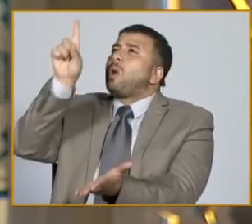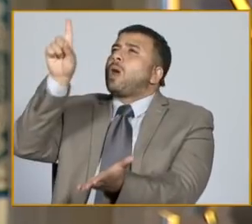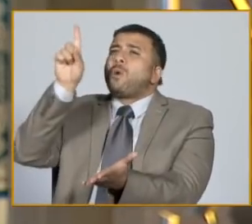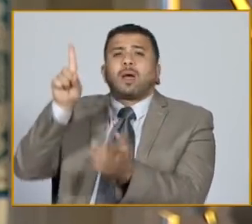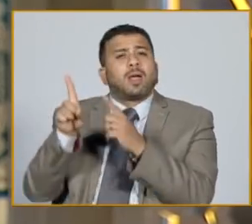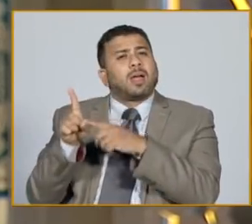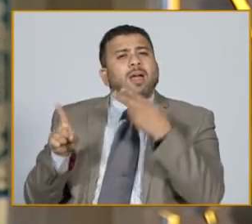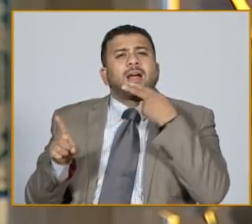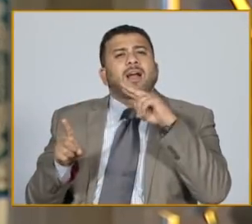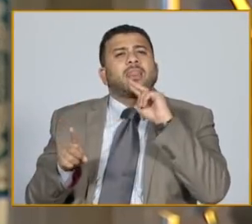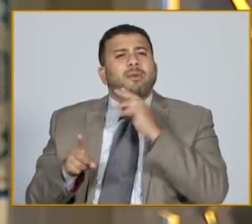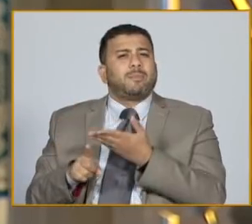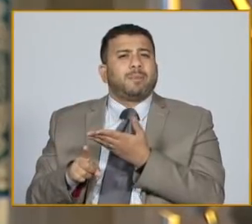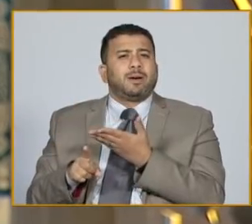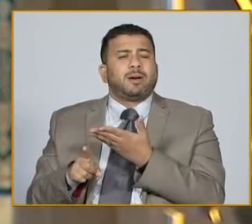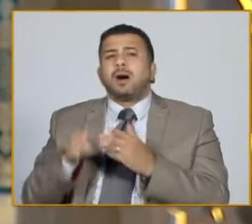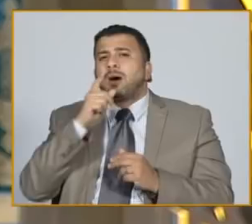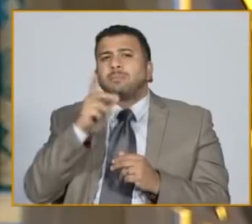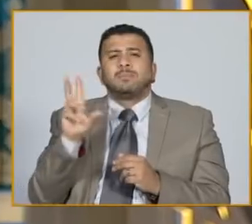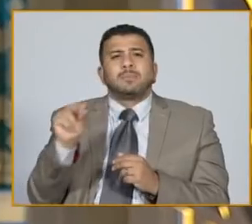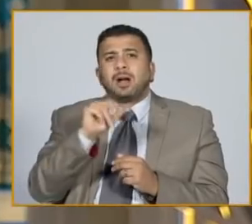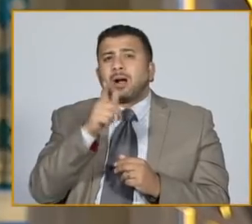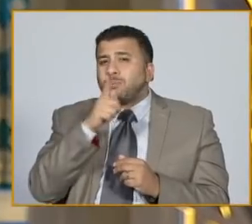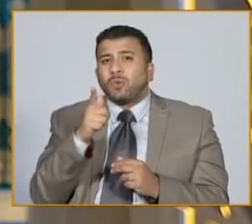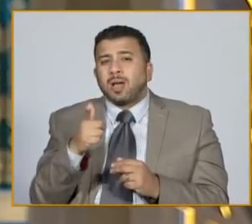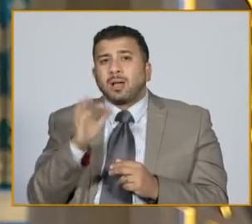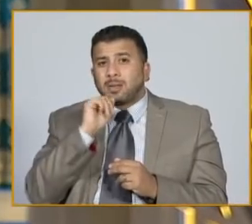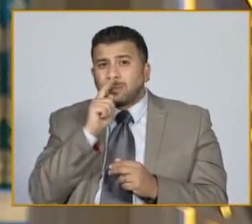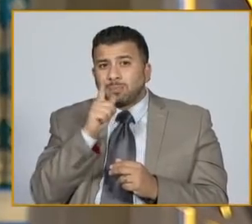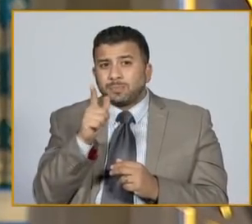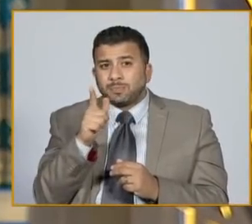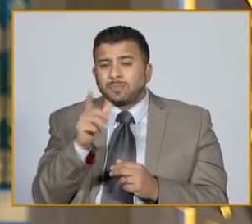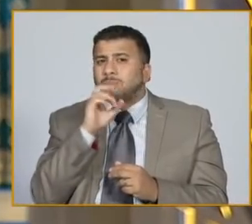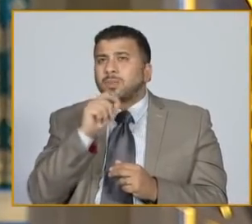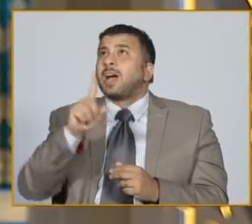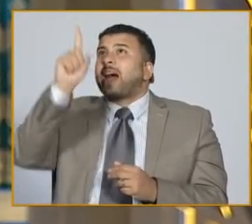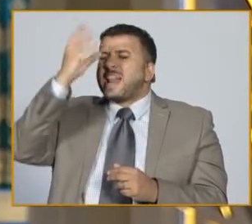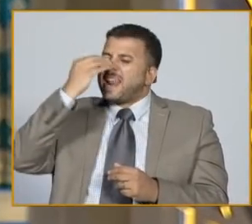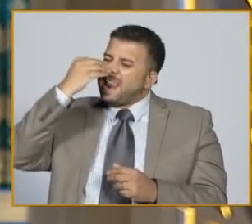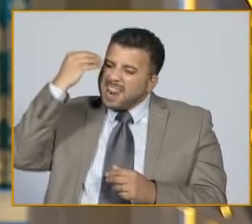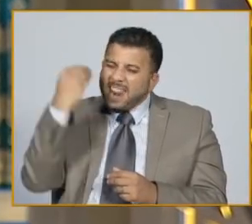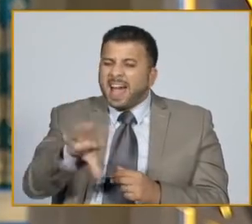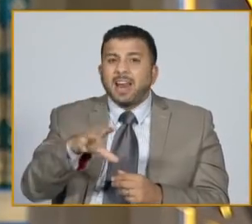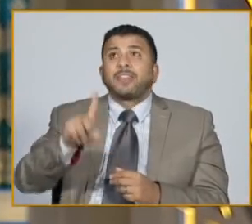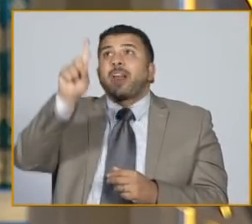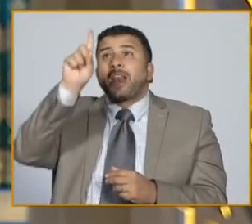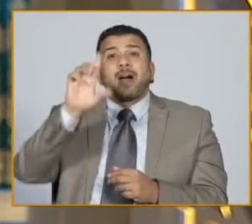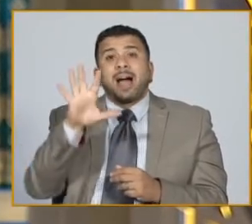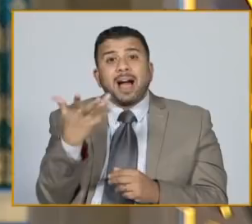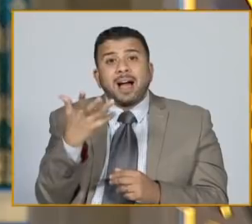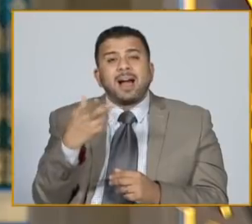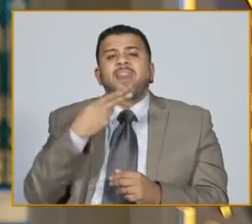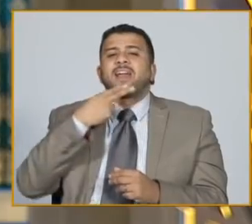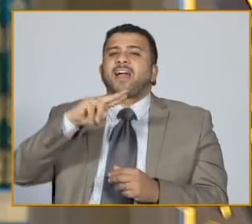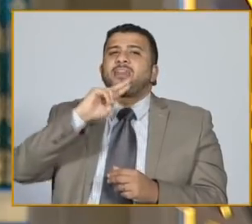في آية المباهلة قال ثم فنجعل لعنة الله على الكاذبين، لعنة الله